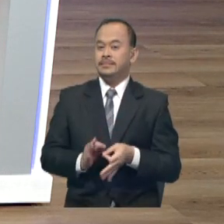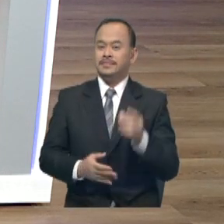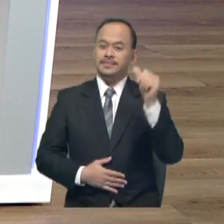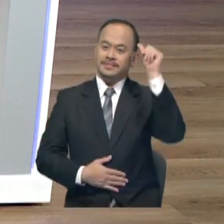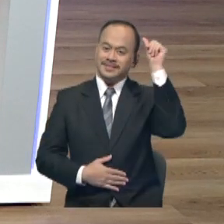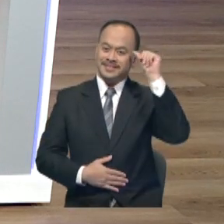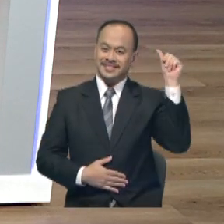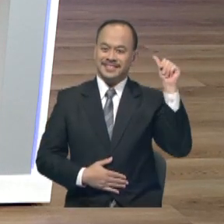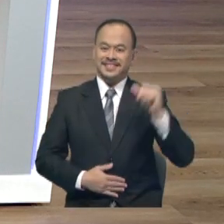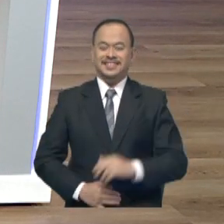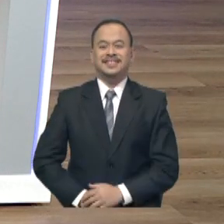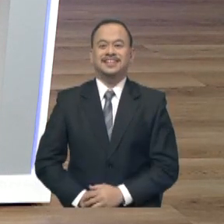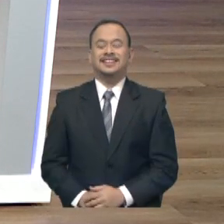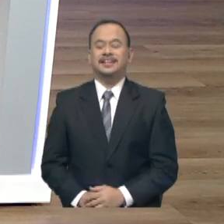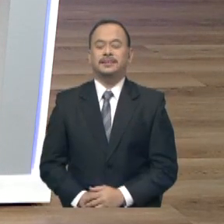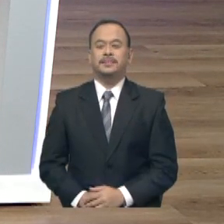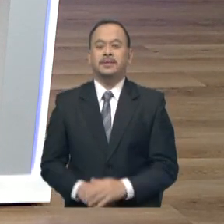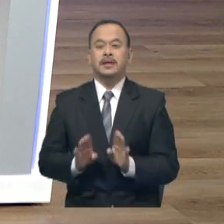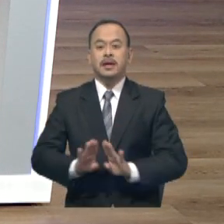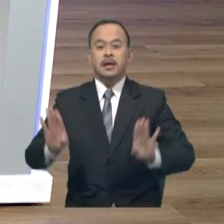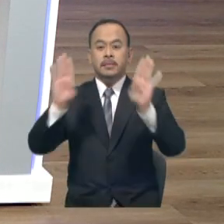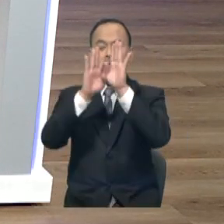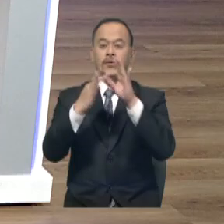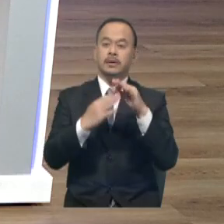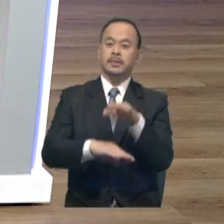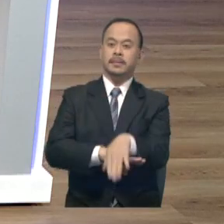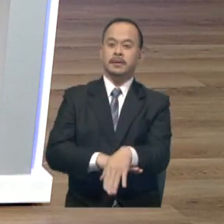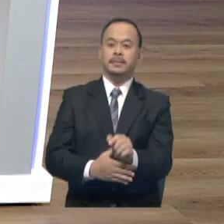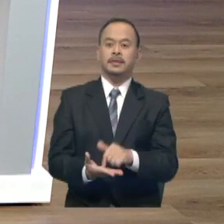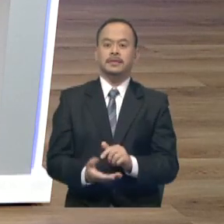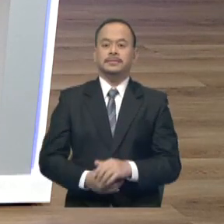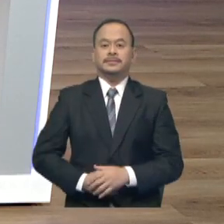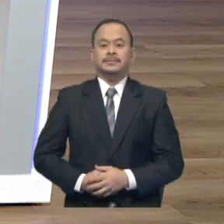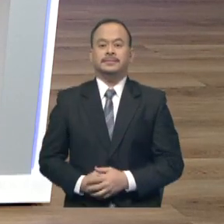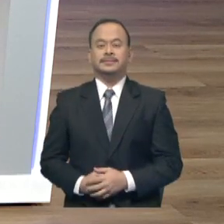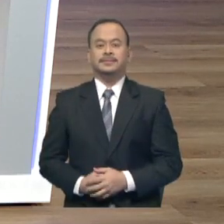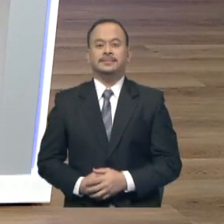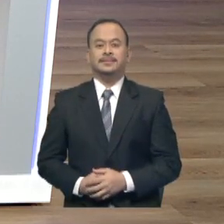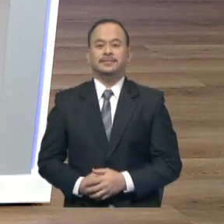Dan saya Norbaizura Endi. Berita-berita utama malam ini.